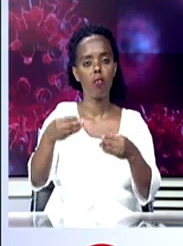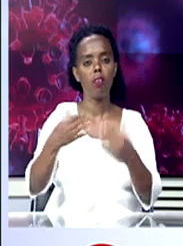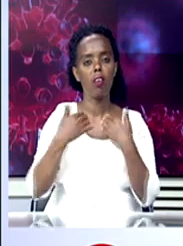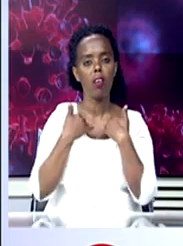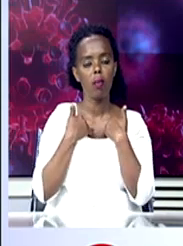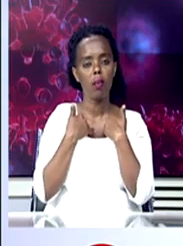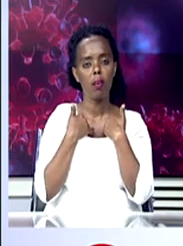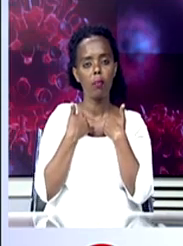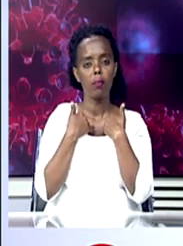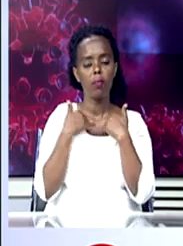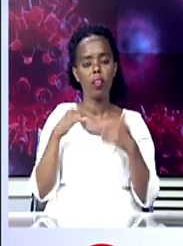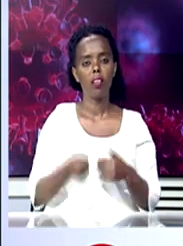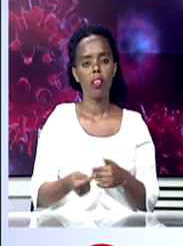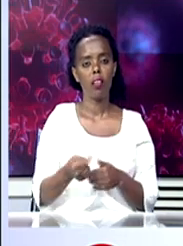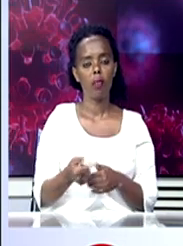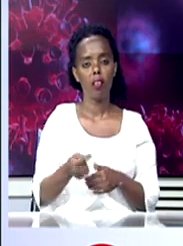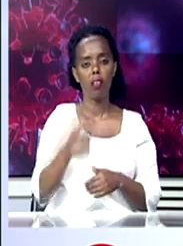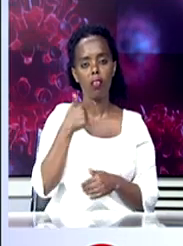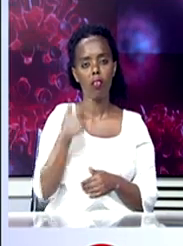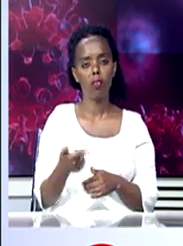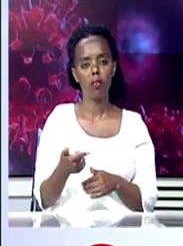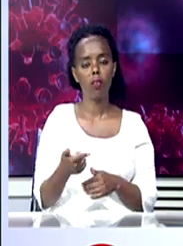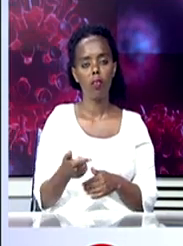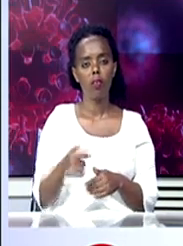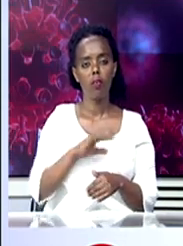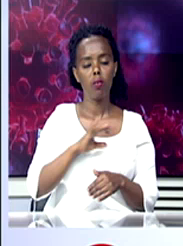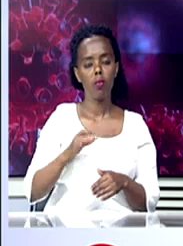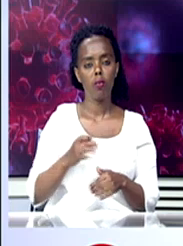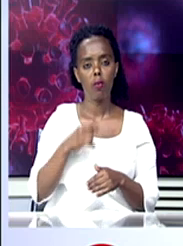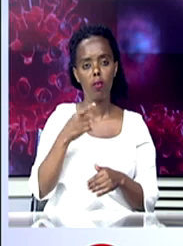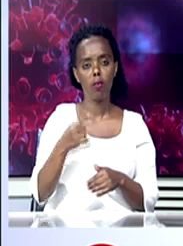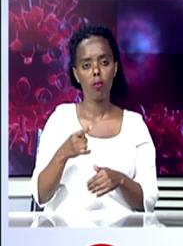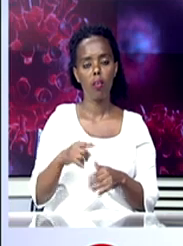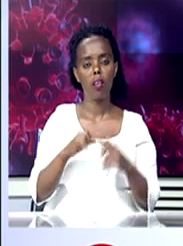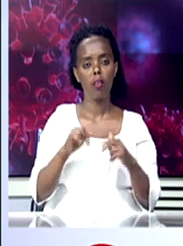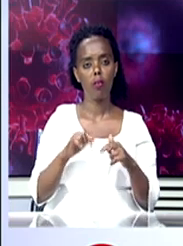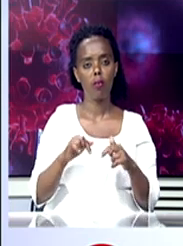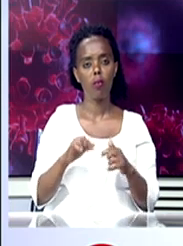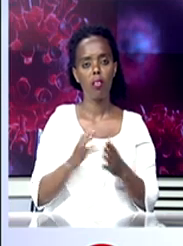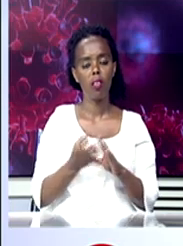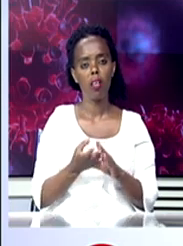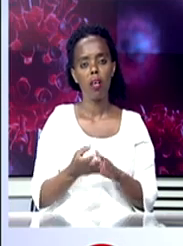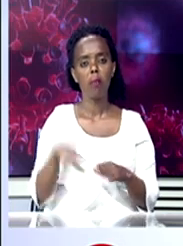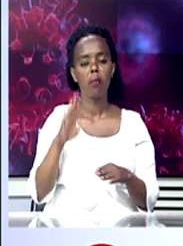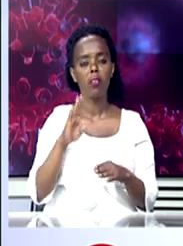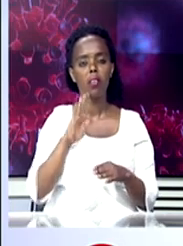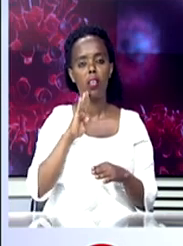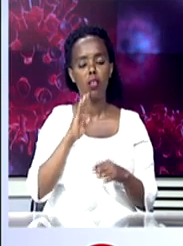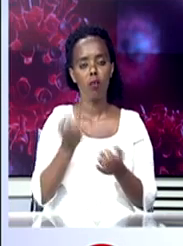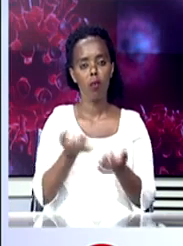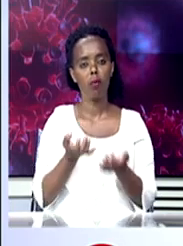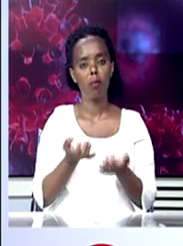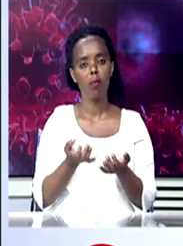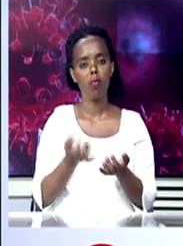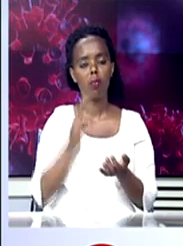busut rajarat. Atat taman itu. Numti kuneyu ganda toko kesat eddo kamiti. Bishan eddo kamiti berbaca